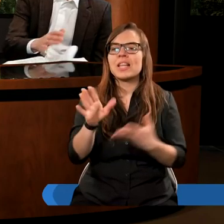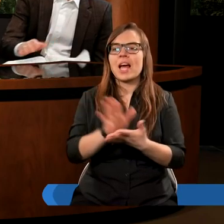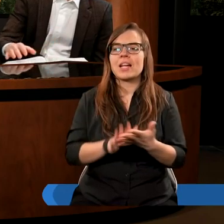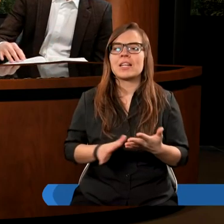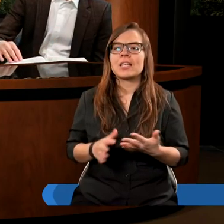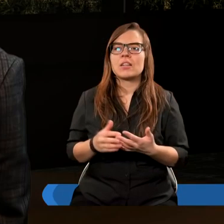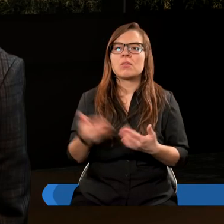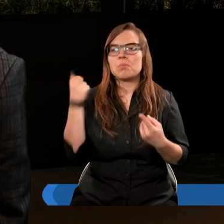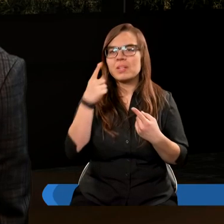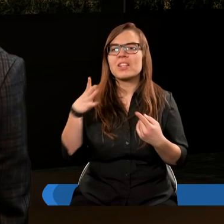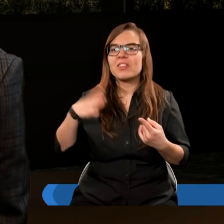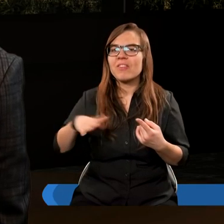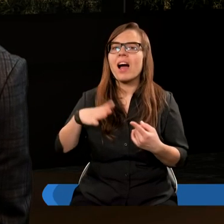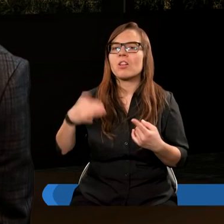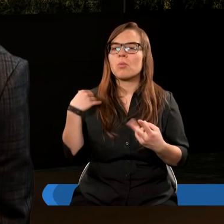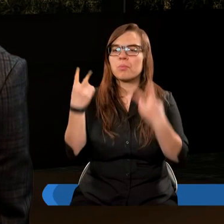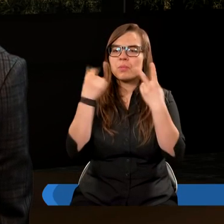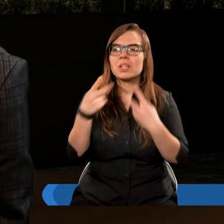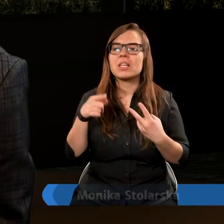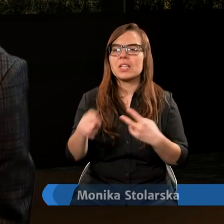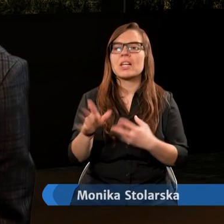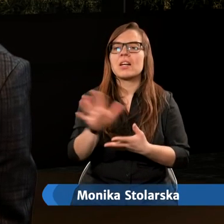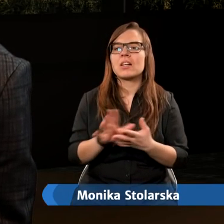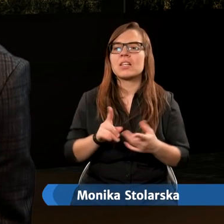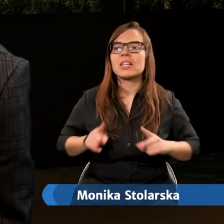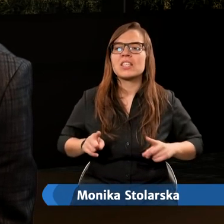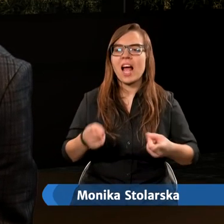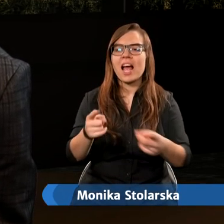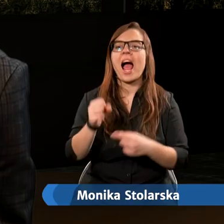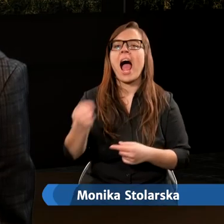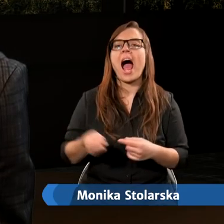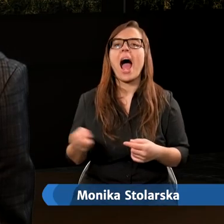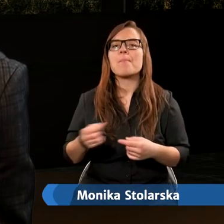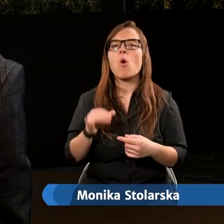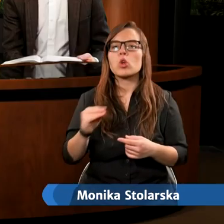Myślę, że warto byłoby przeczytać chociażby tekst z dziejów apostolskich.